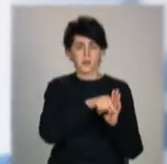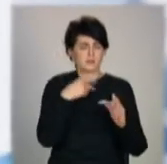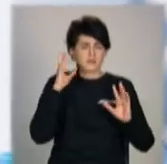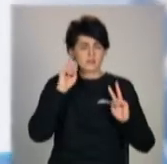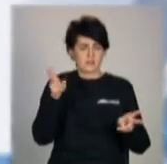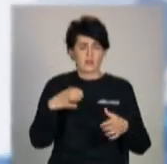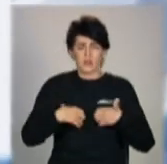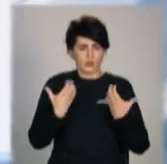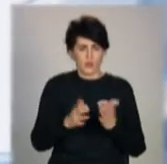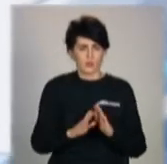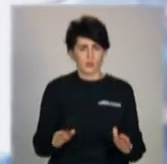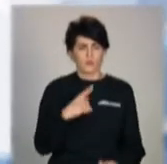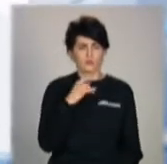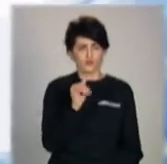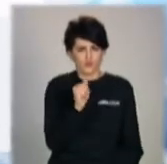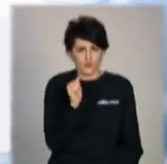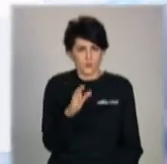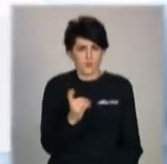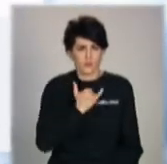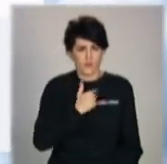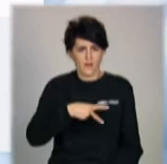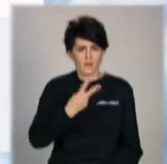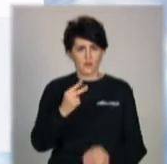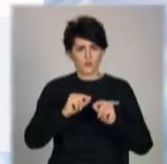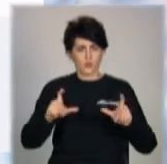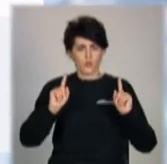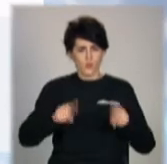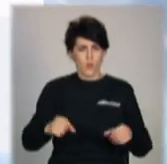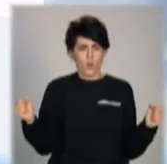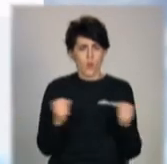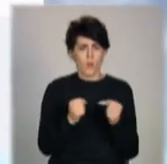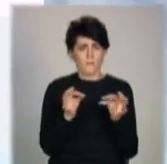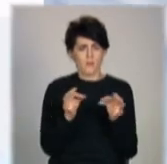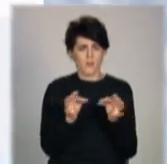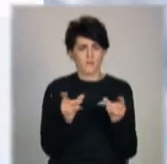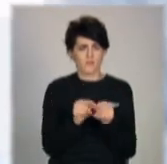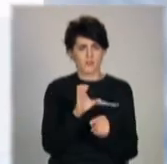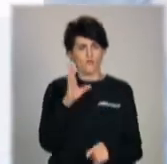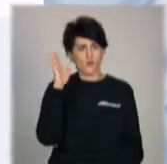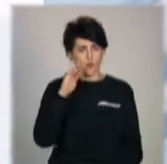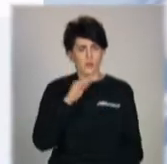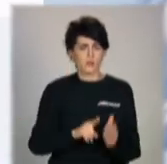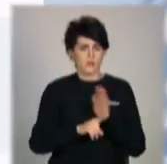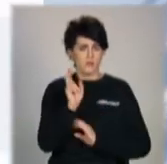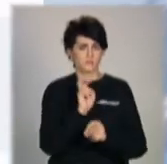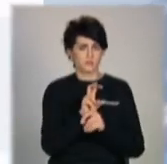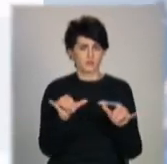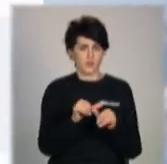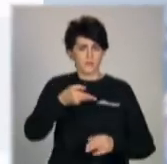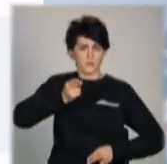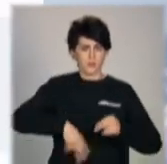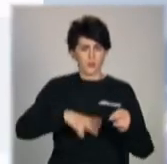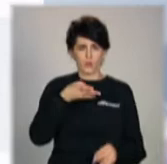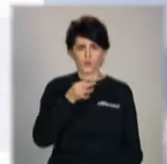Не страшно. Ужас! У нас в 22-й школе дали холодные макароны с водой. Ребенок перестал ходить в столовую. Но чай с